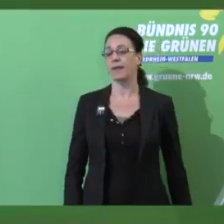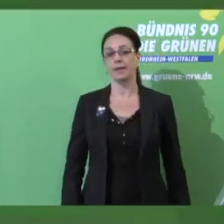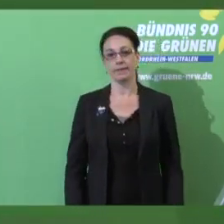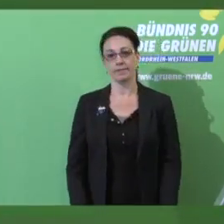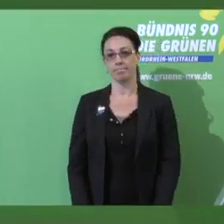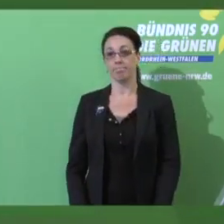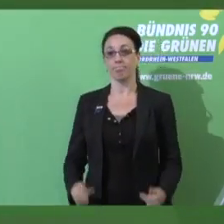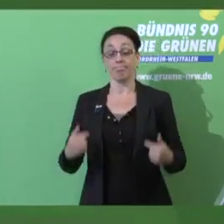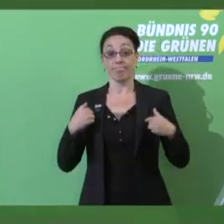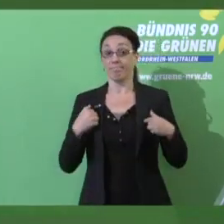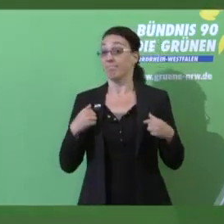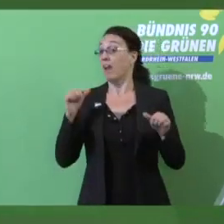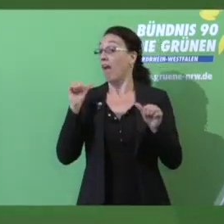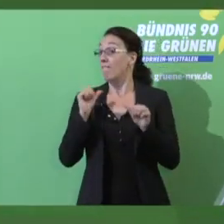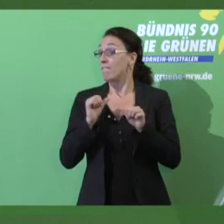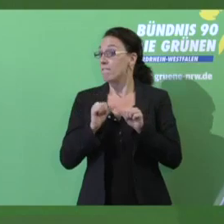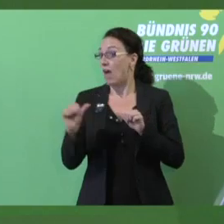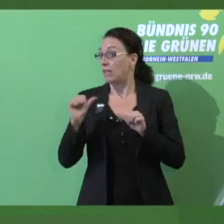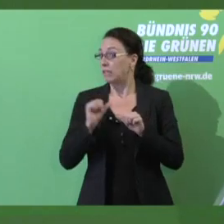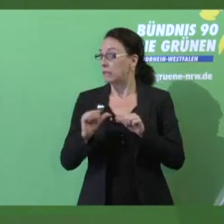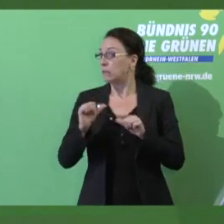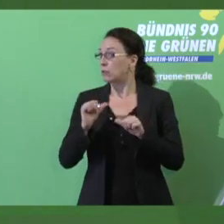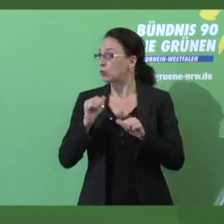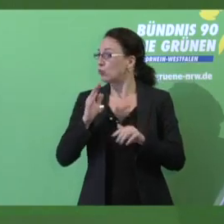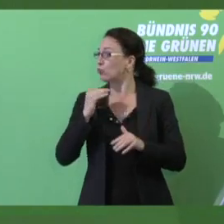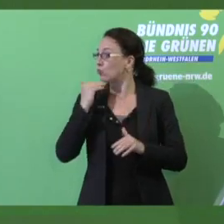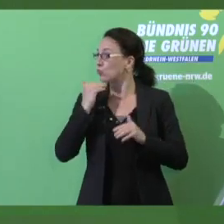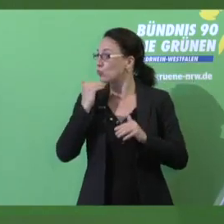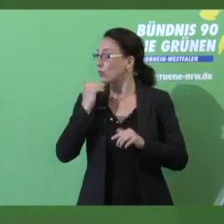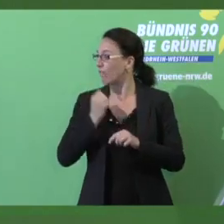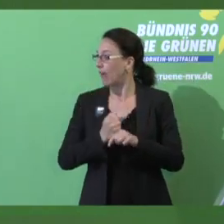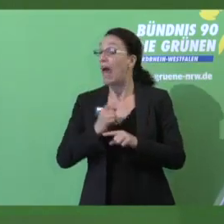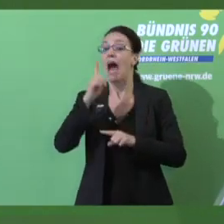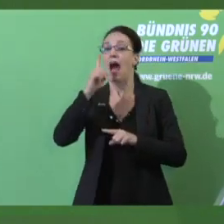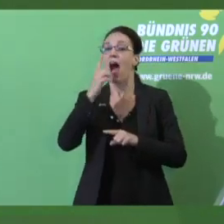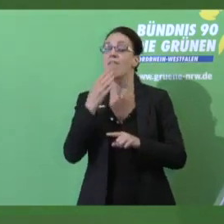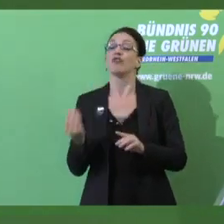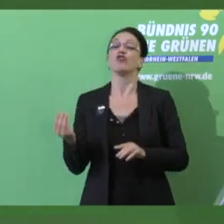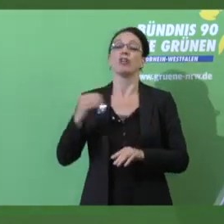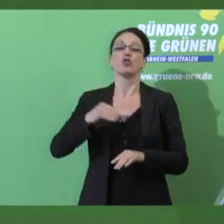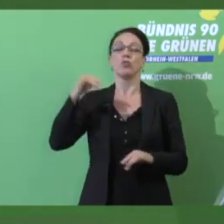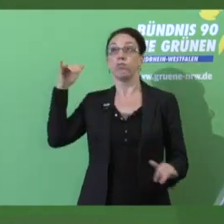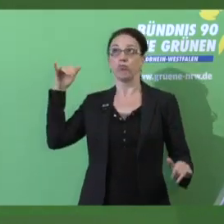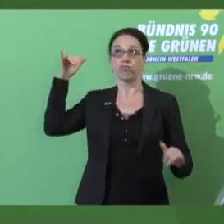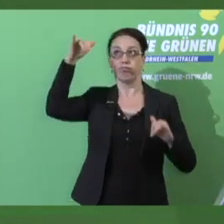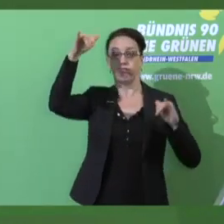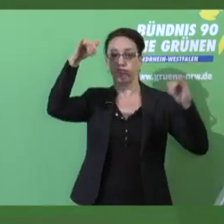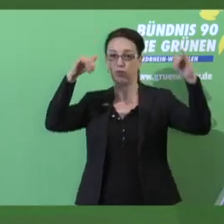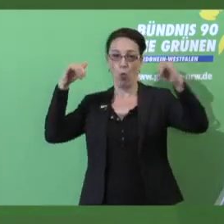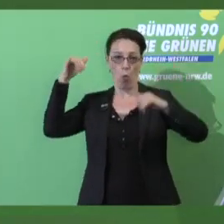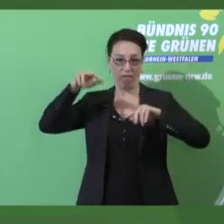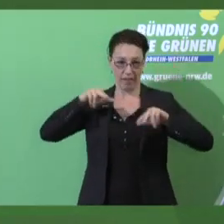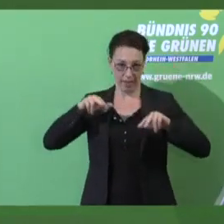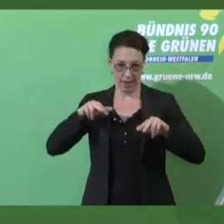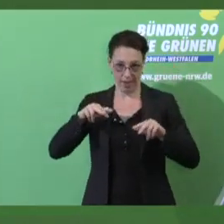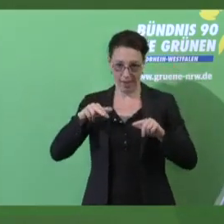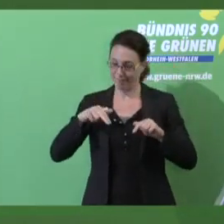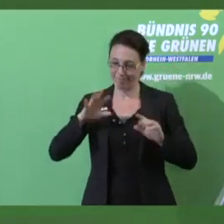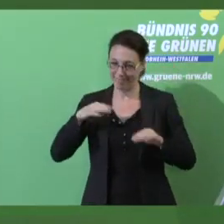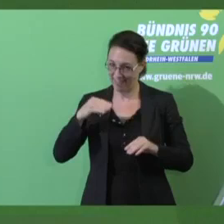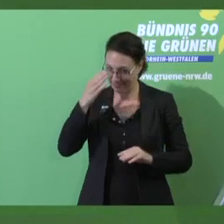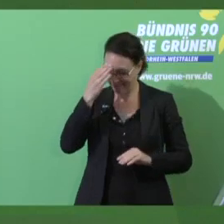So, ich bin fast am Ende meiner Rede. Nein, ich würde noch gerne was zu Luftverkehr sagen. Das will ich mir dann doch nicht